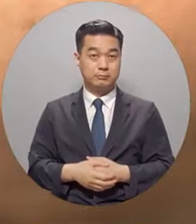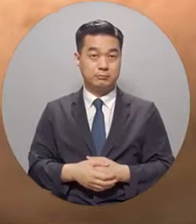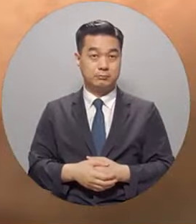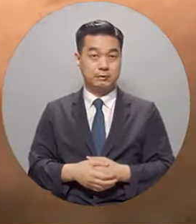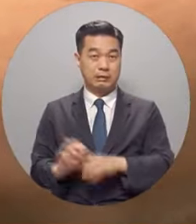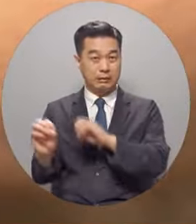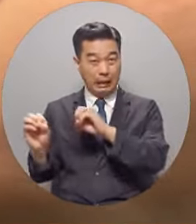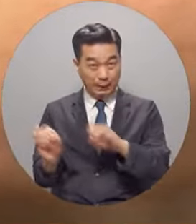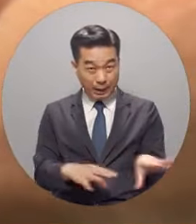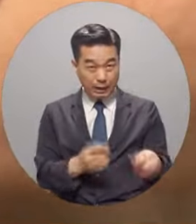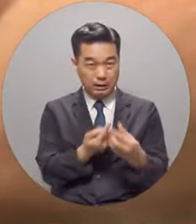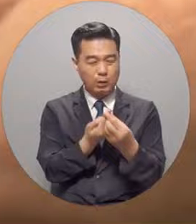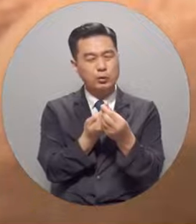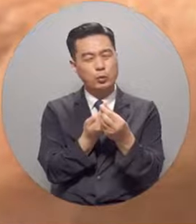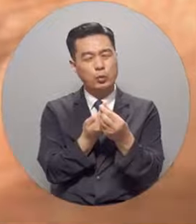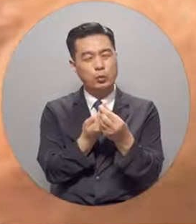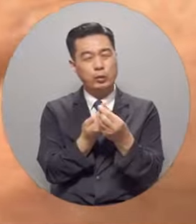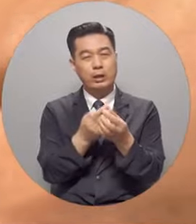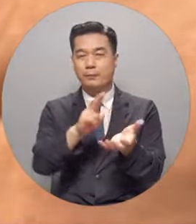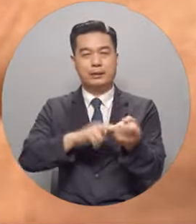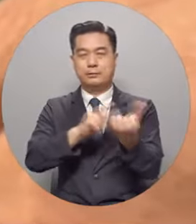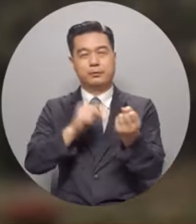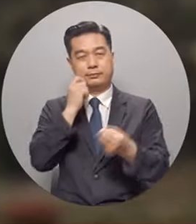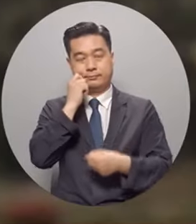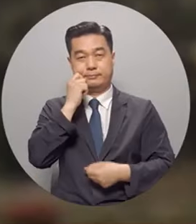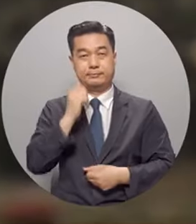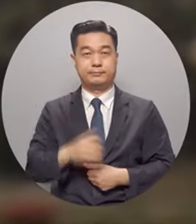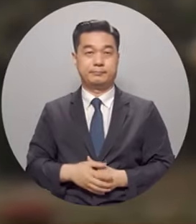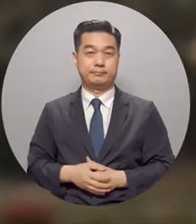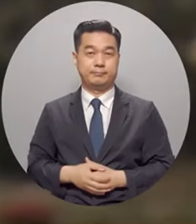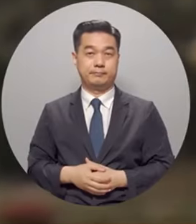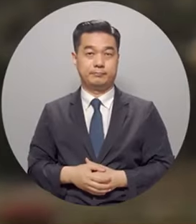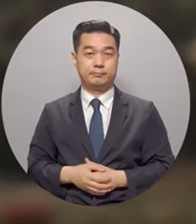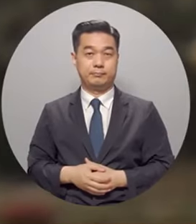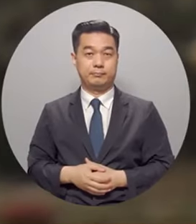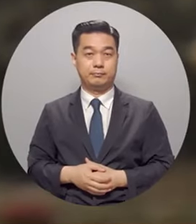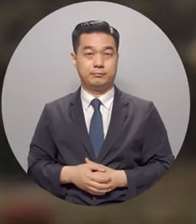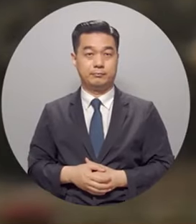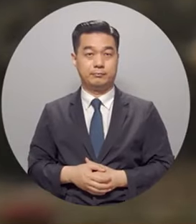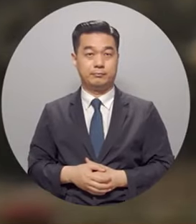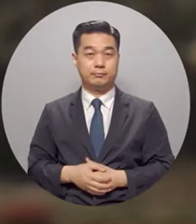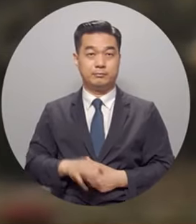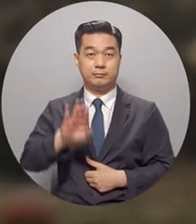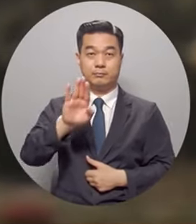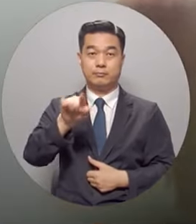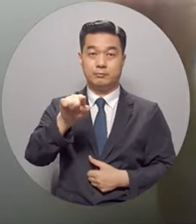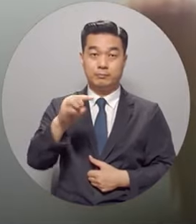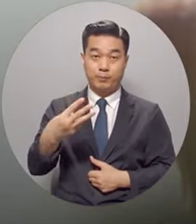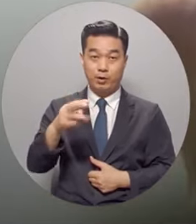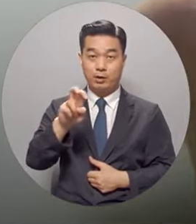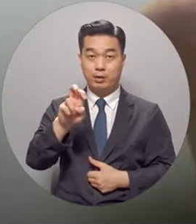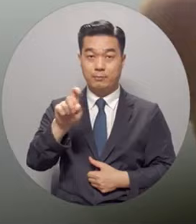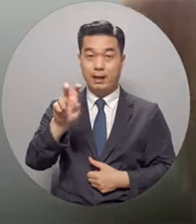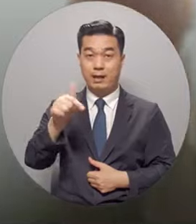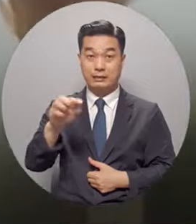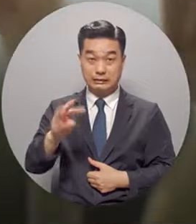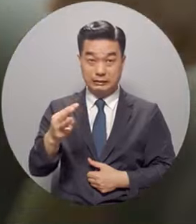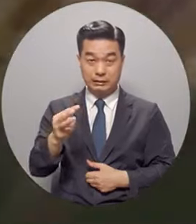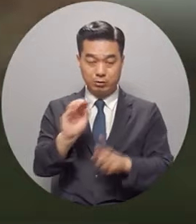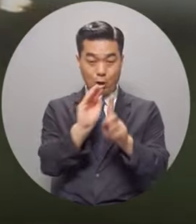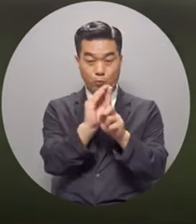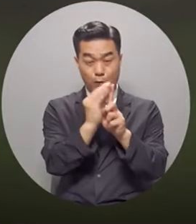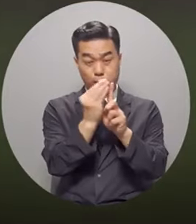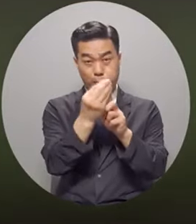크기는가 쓸가 없는 거 이른바 벌마늘 현상 육종 마늘과 대비되는 말로 크고